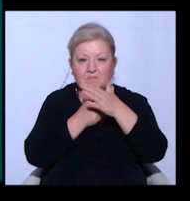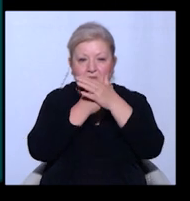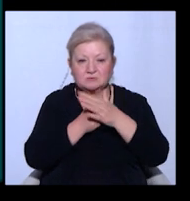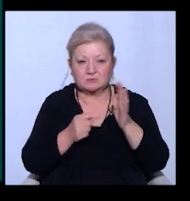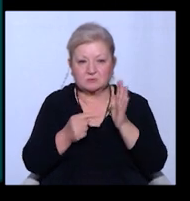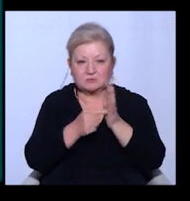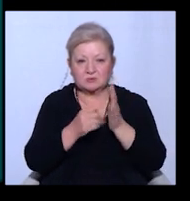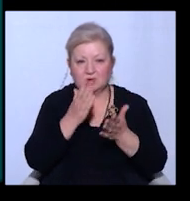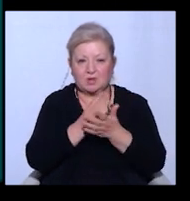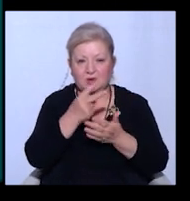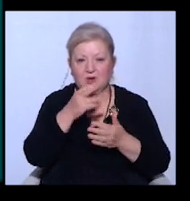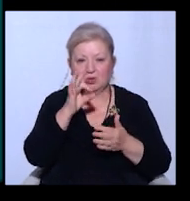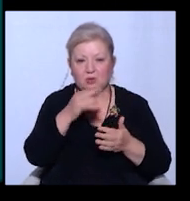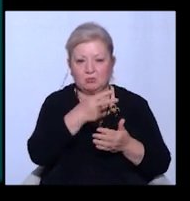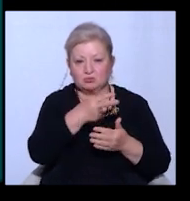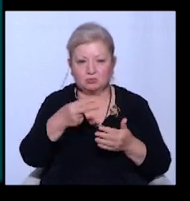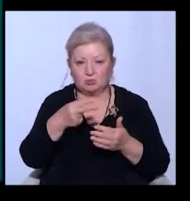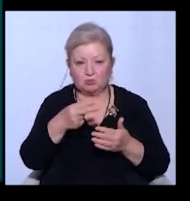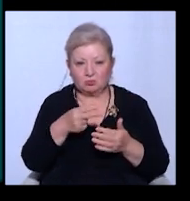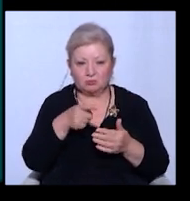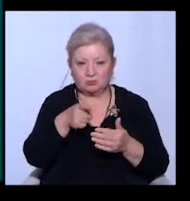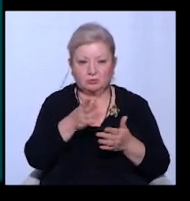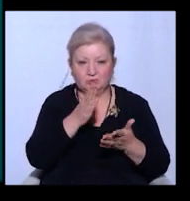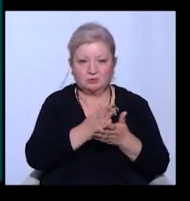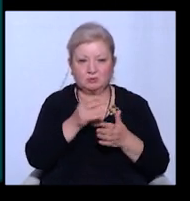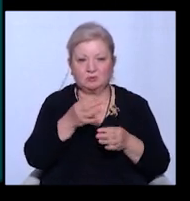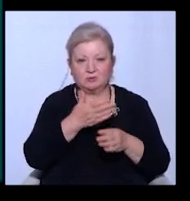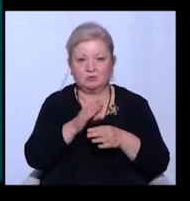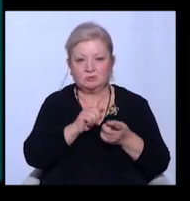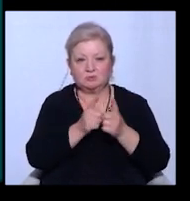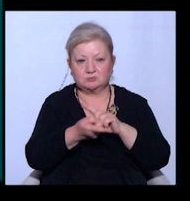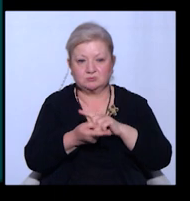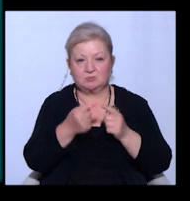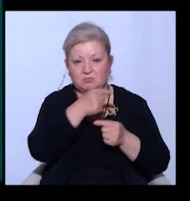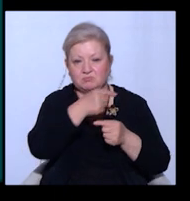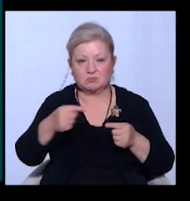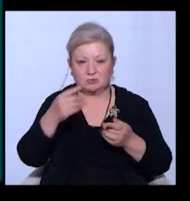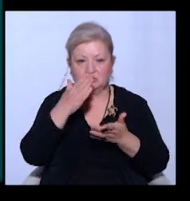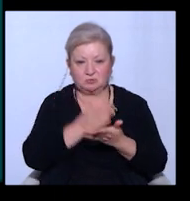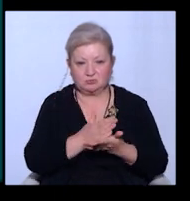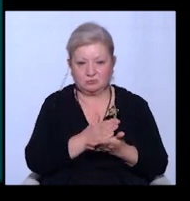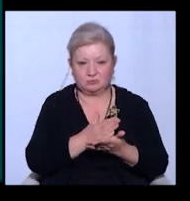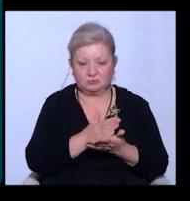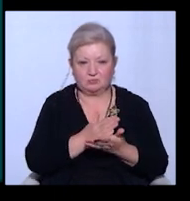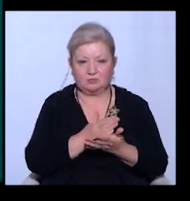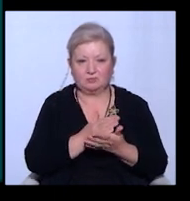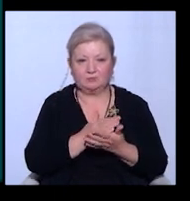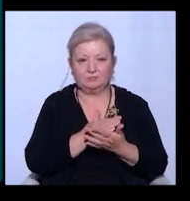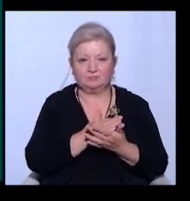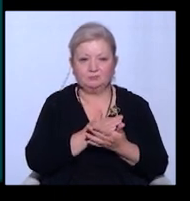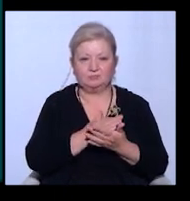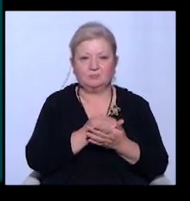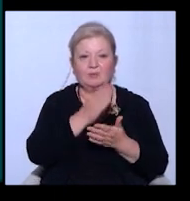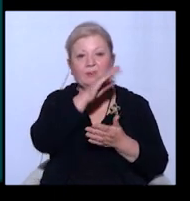წერტილში არის 0 სტოლი და შემდეგ იცვლის მიმართულებას, აი უარყოფითი მნიშვნელობა შეიძინა.